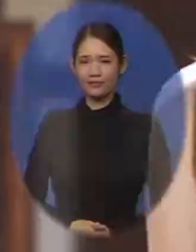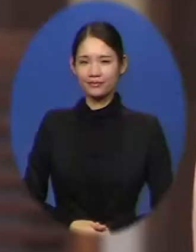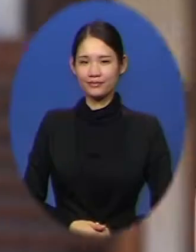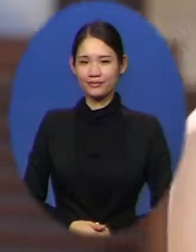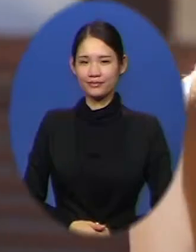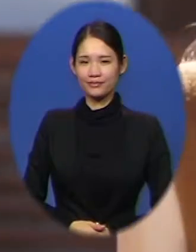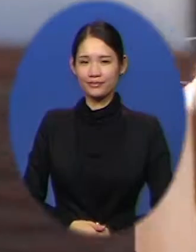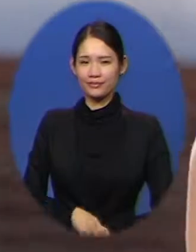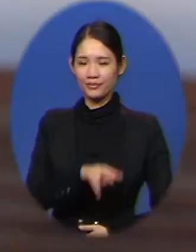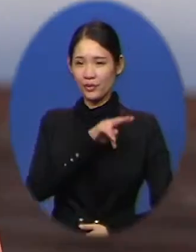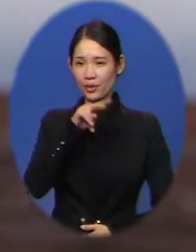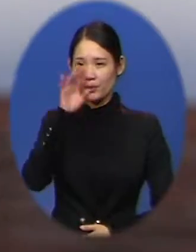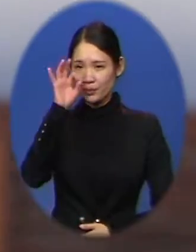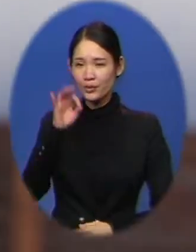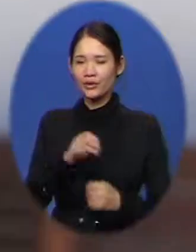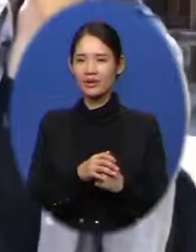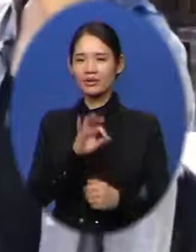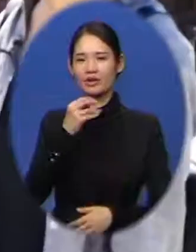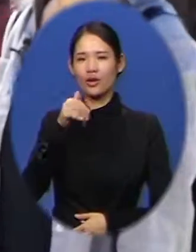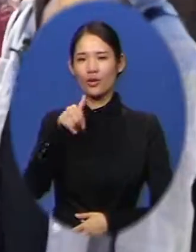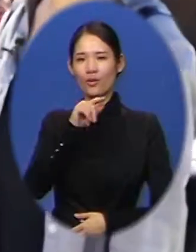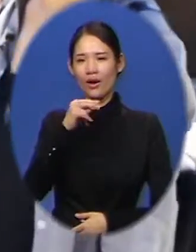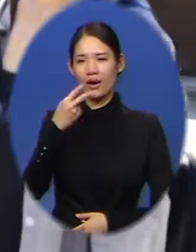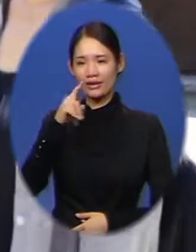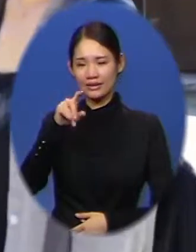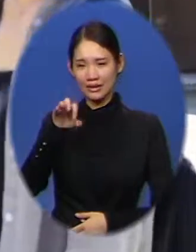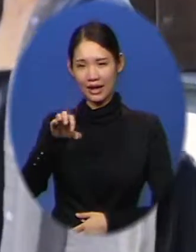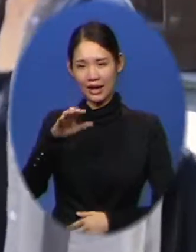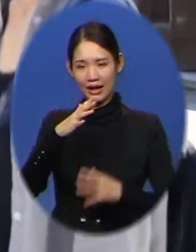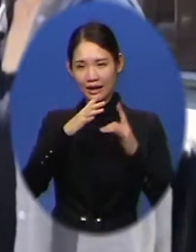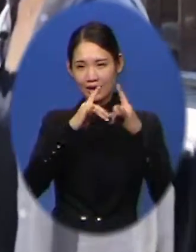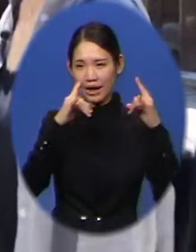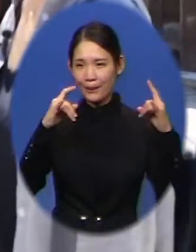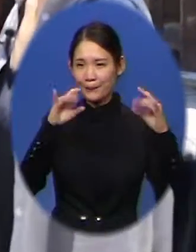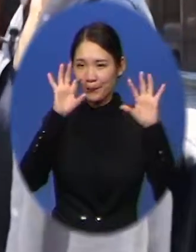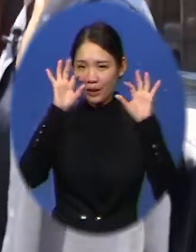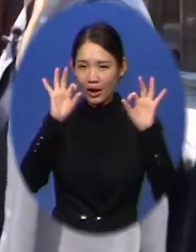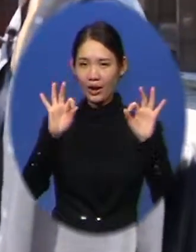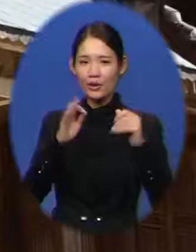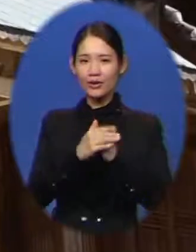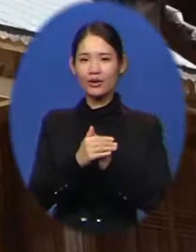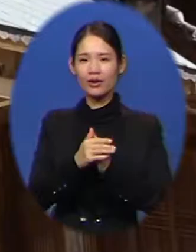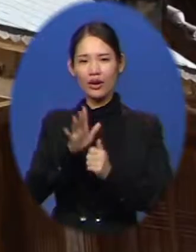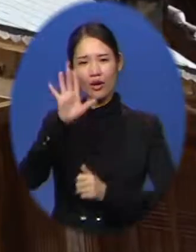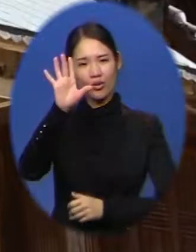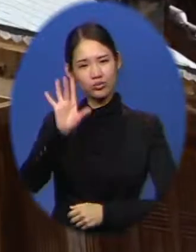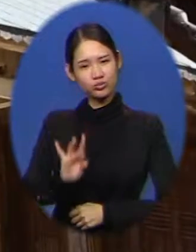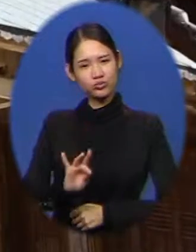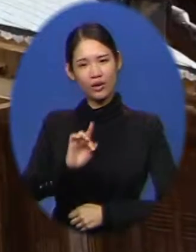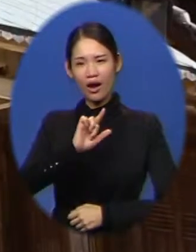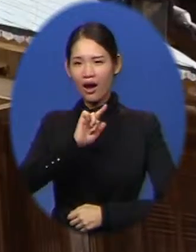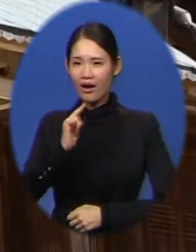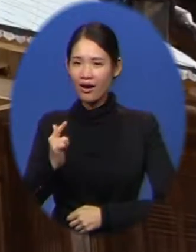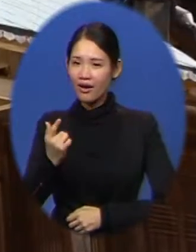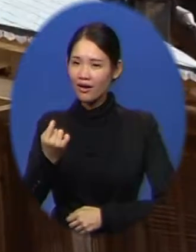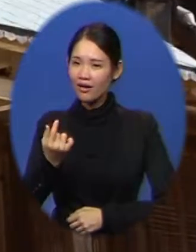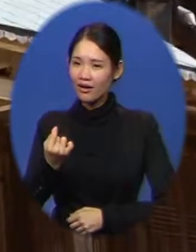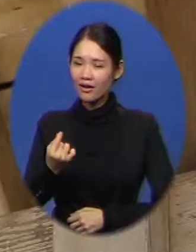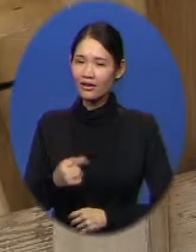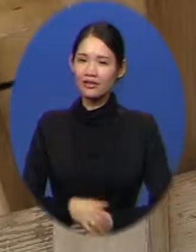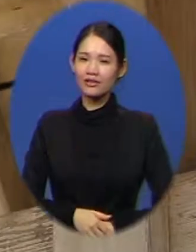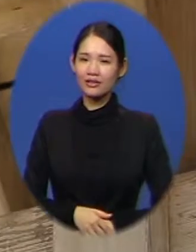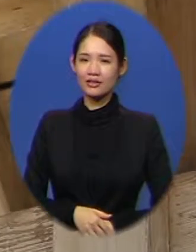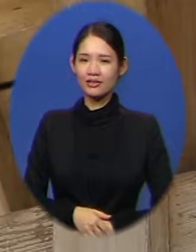보시면 열화당에 이거 보이죠? 이게 네. 한옥에 어울리지 않는 것 같은 게 보이죠? 네. 아,